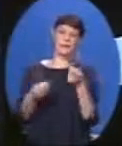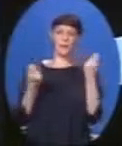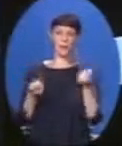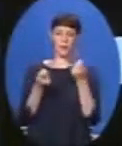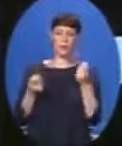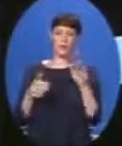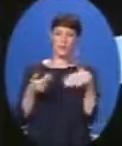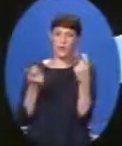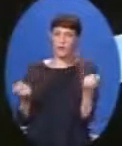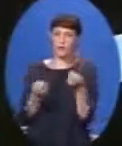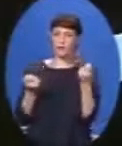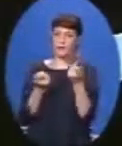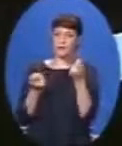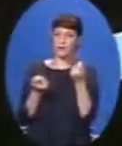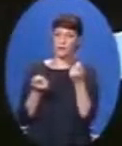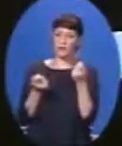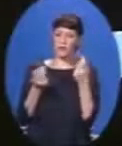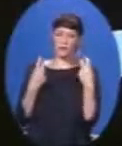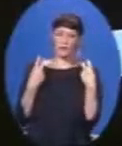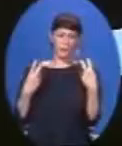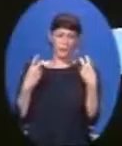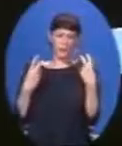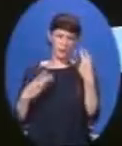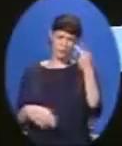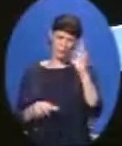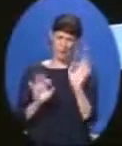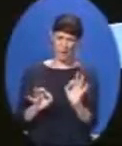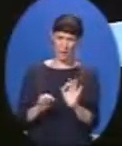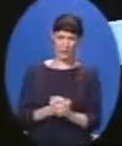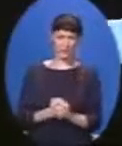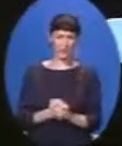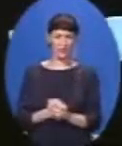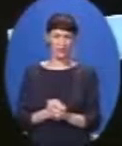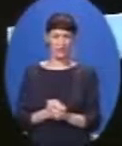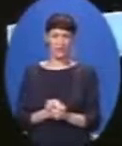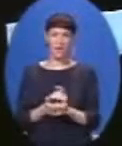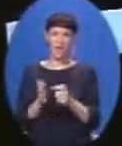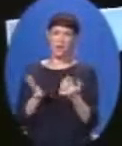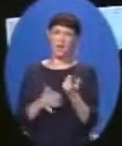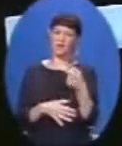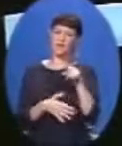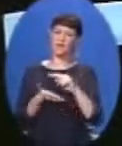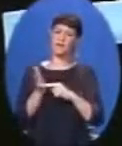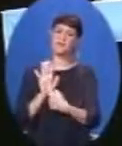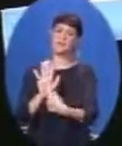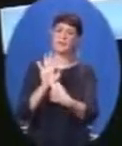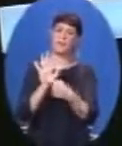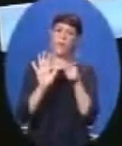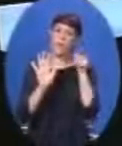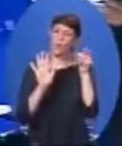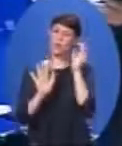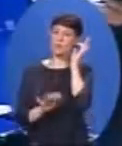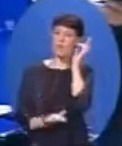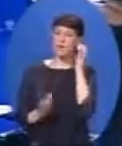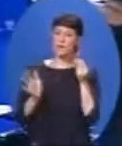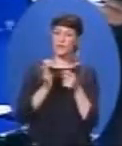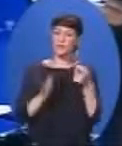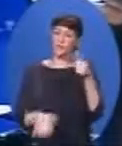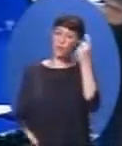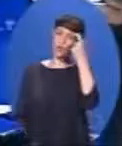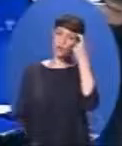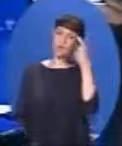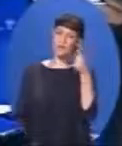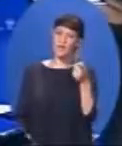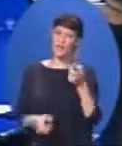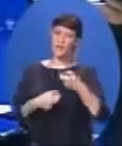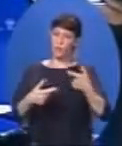נותנים לפרסומת ערך הרבה יותר חשוב ממה שהיא רוצה לעשות. אבל למה אתם מציגים אותה? אתם מציגים אותה מפני שאתם חושבים שזה גימיק, ואתם